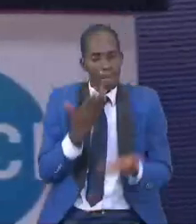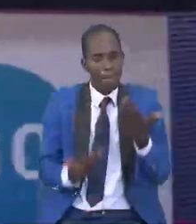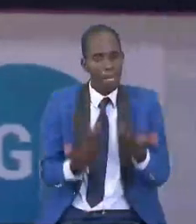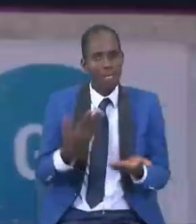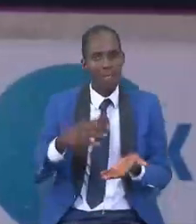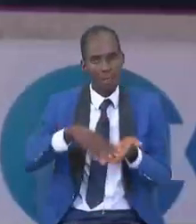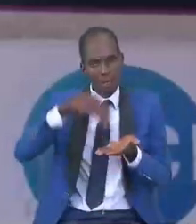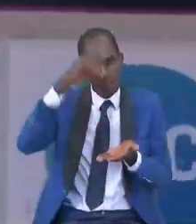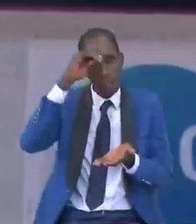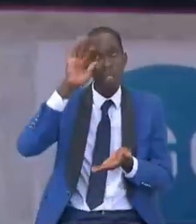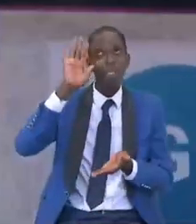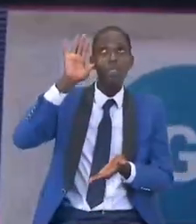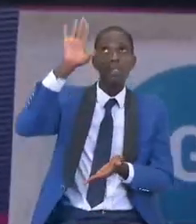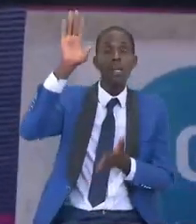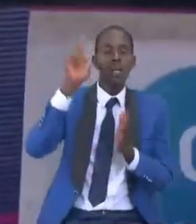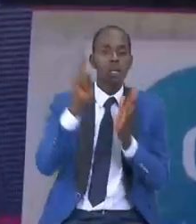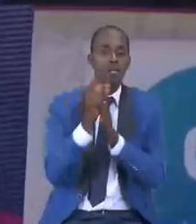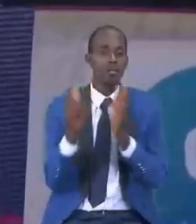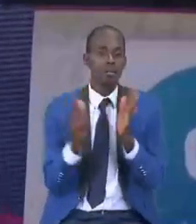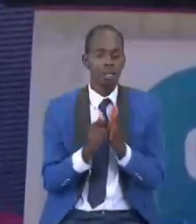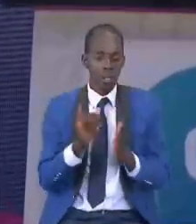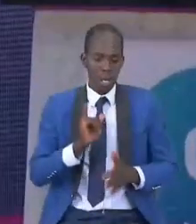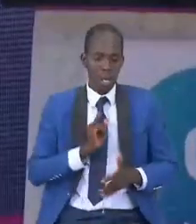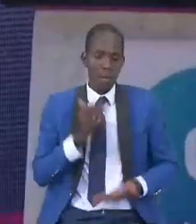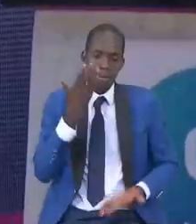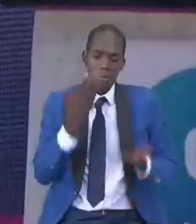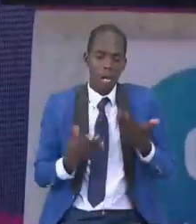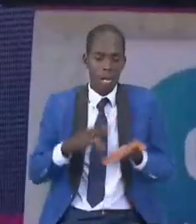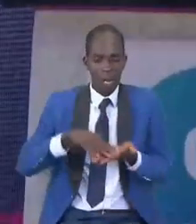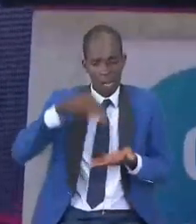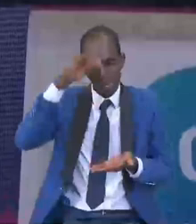Afin que j'apprenne tes statuts.